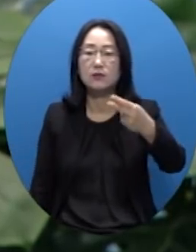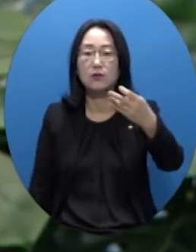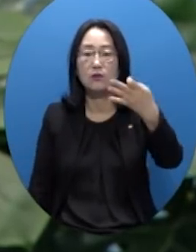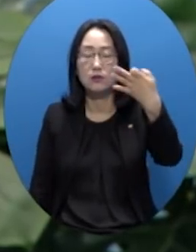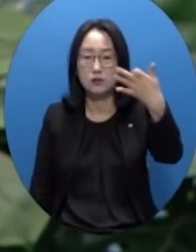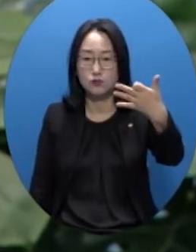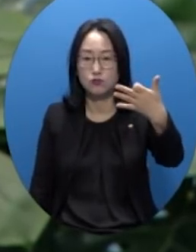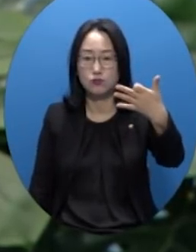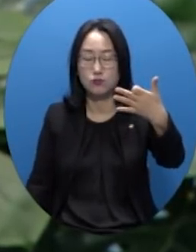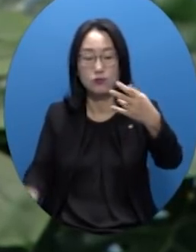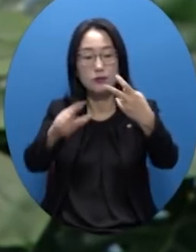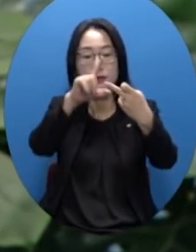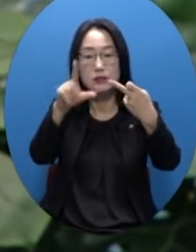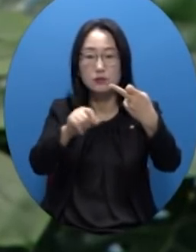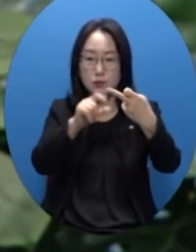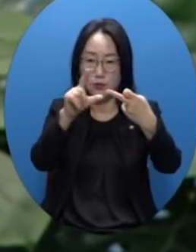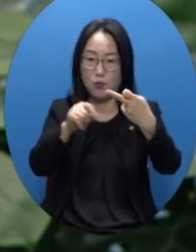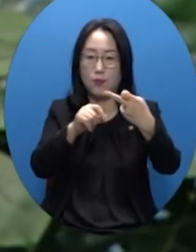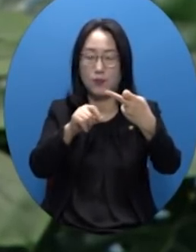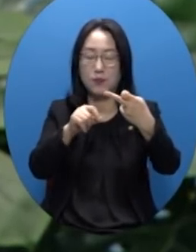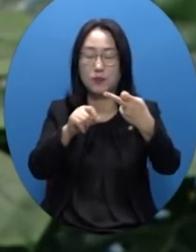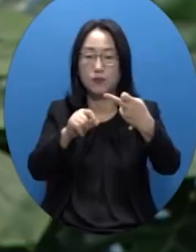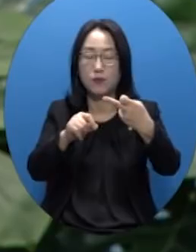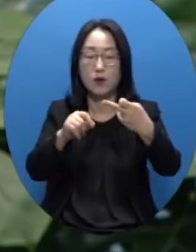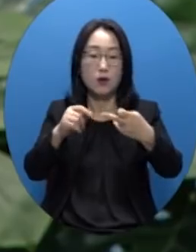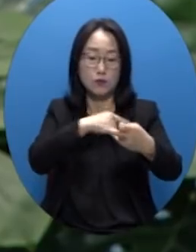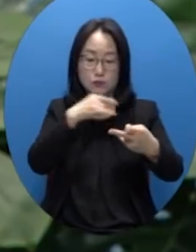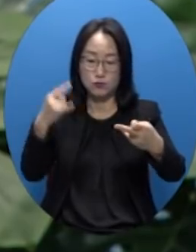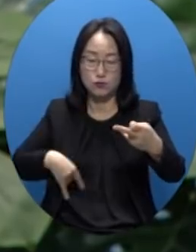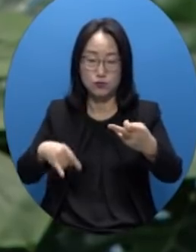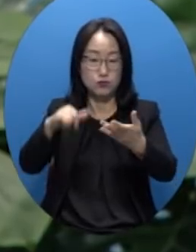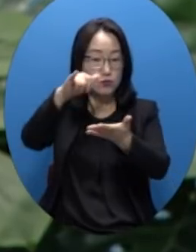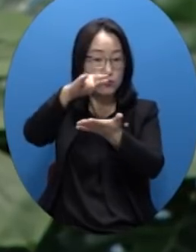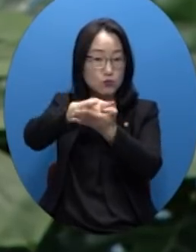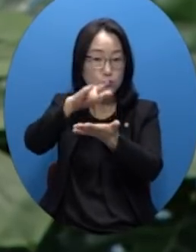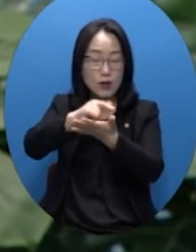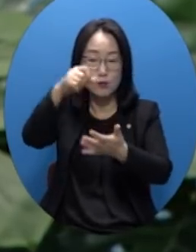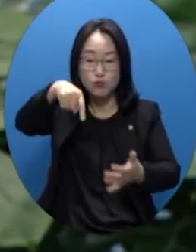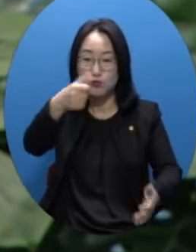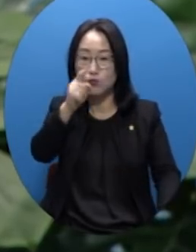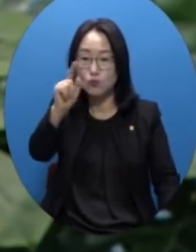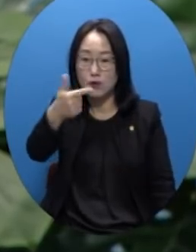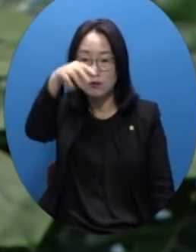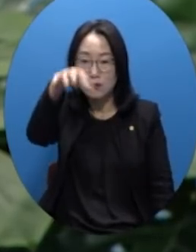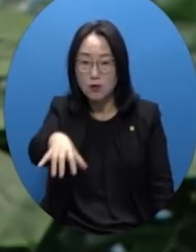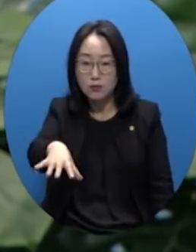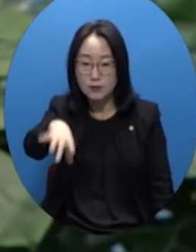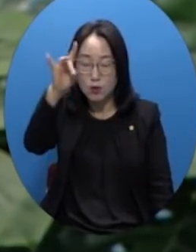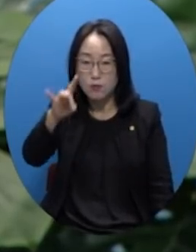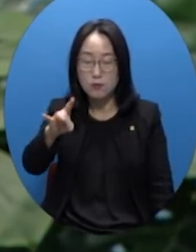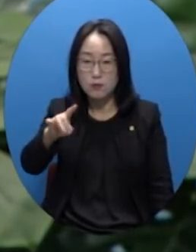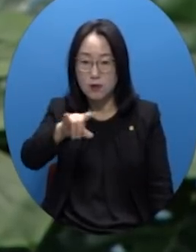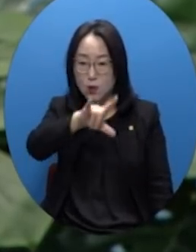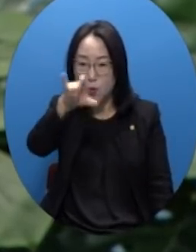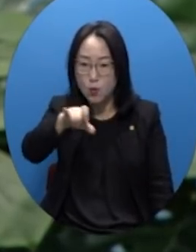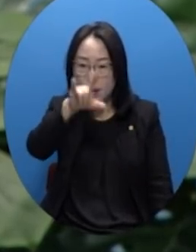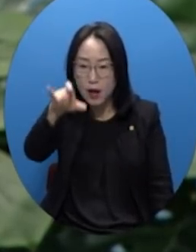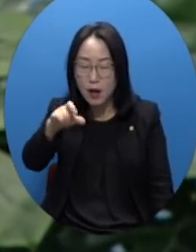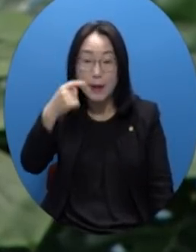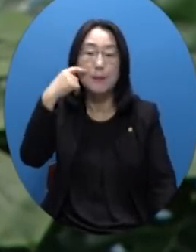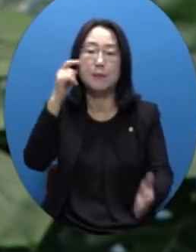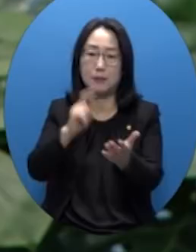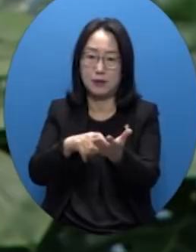12월 중국 우한 이라고 한 도시에서 참 발견된 콜라 입으라고 하는 바이러스가